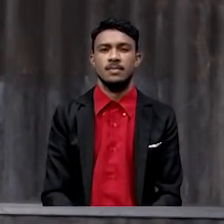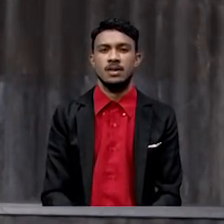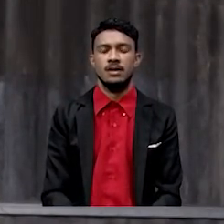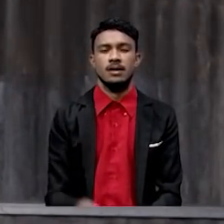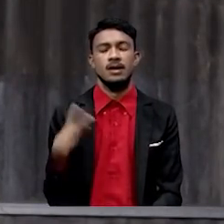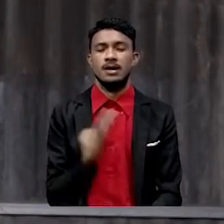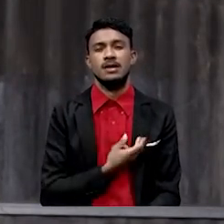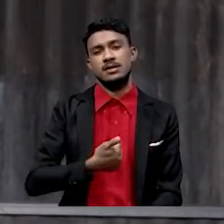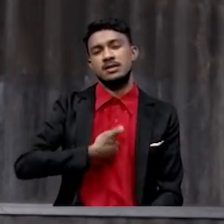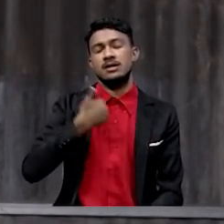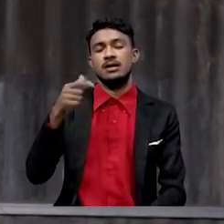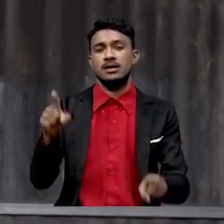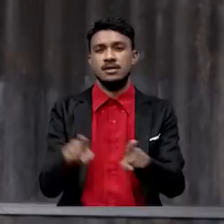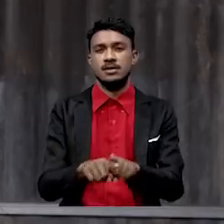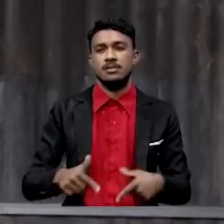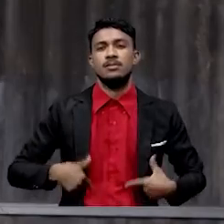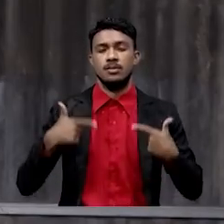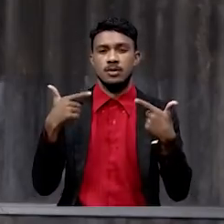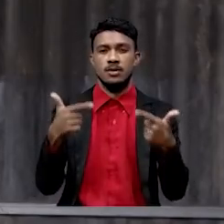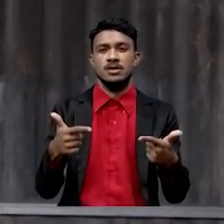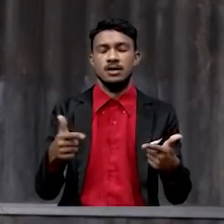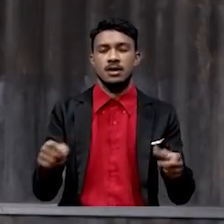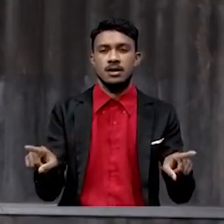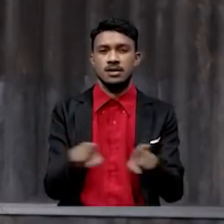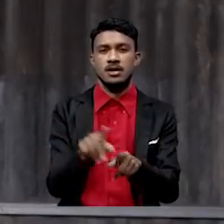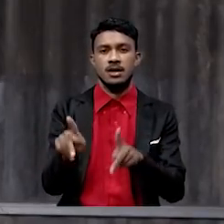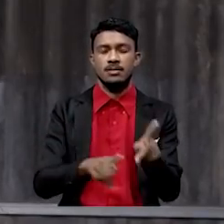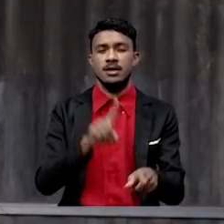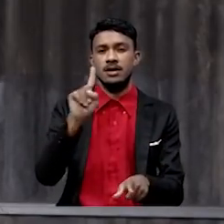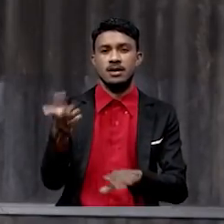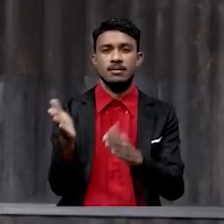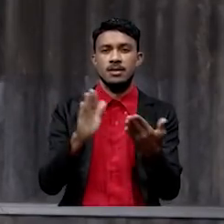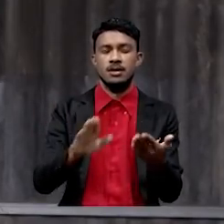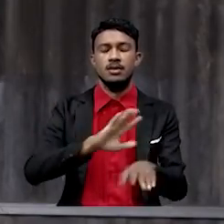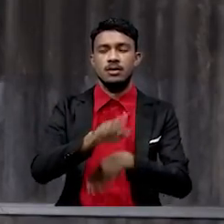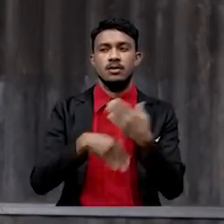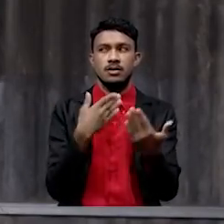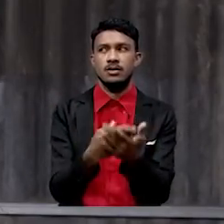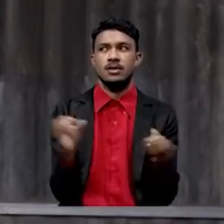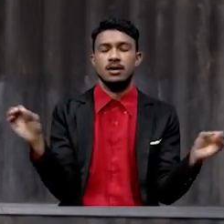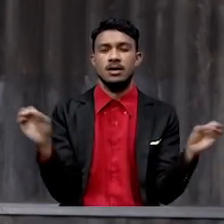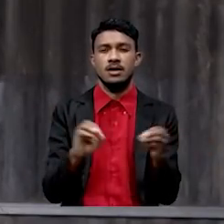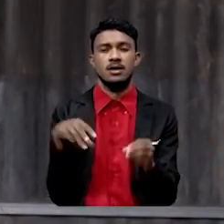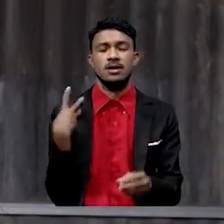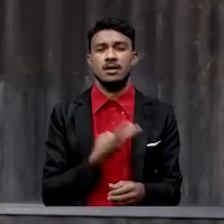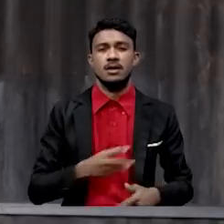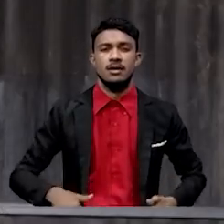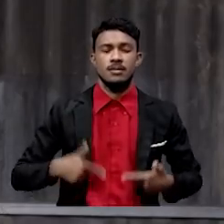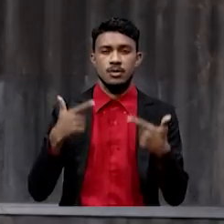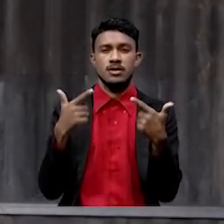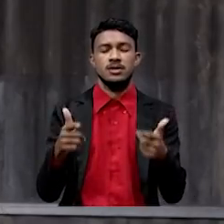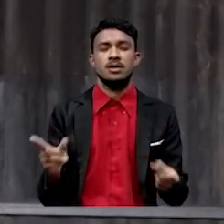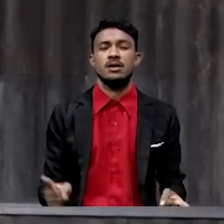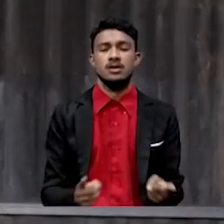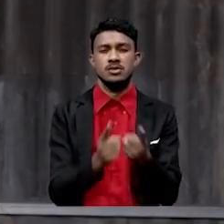Kesenten se tamboris ne hase mai dia imi da mate ona ne guatu tu lai ona, ite sir se mori ne ita hasoro